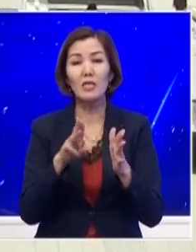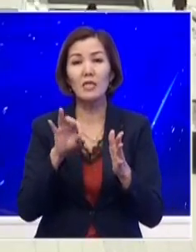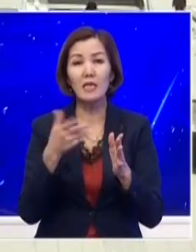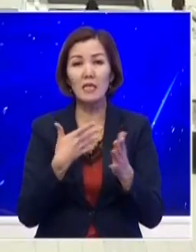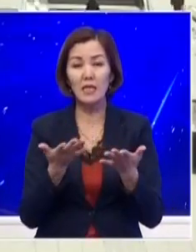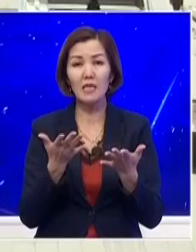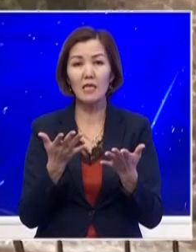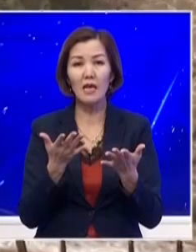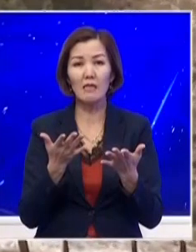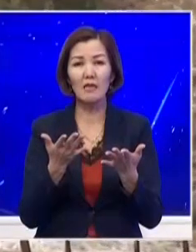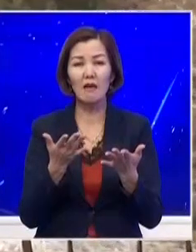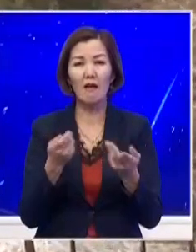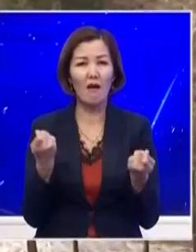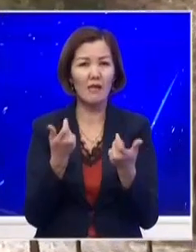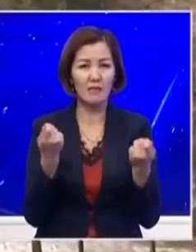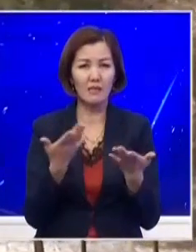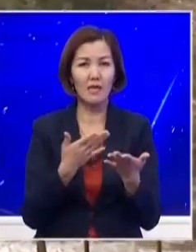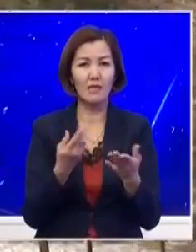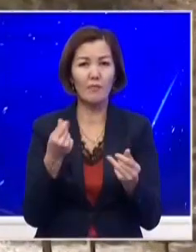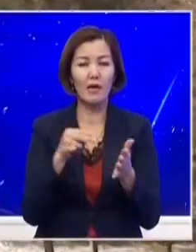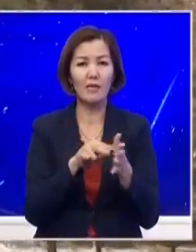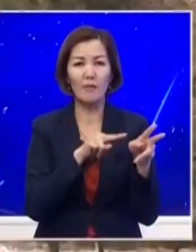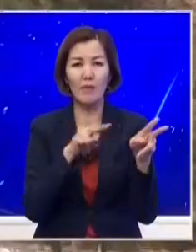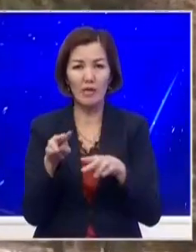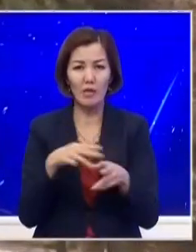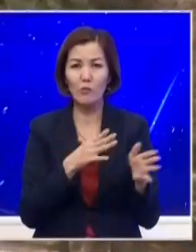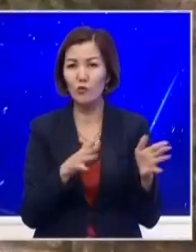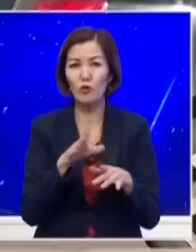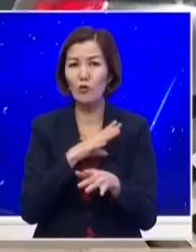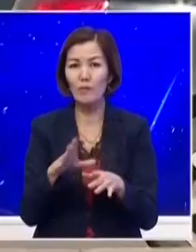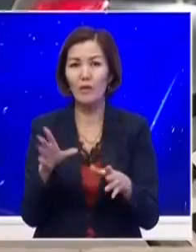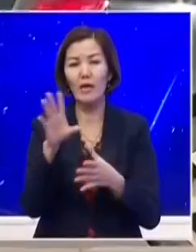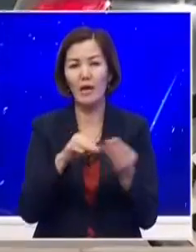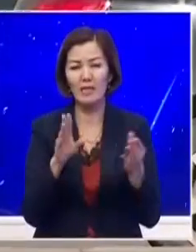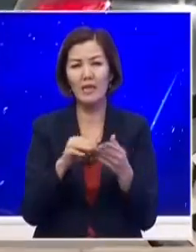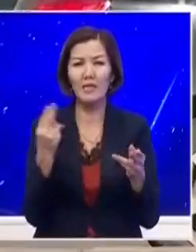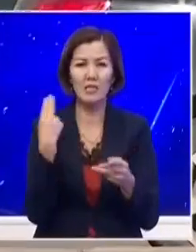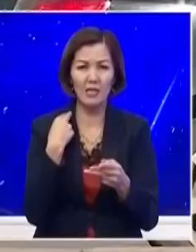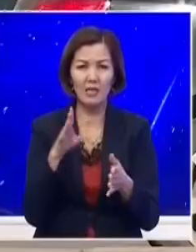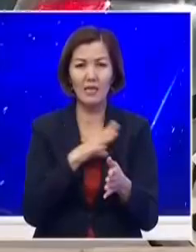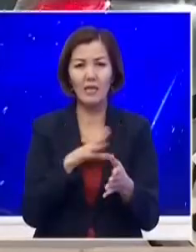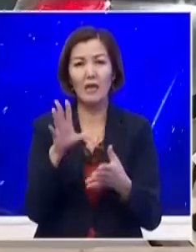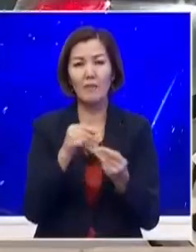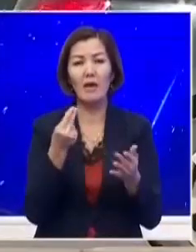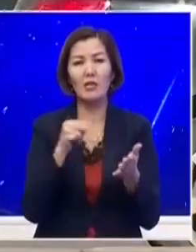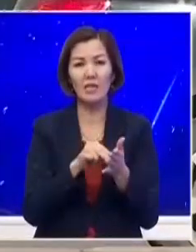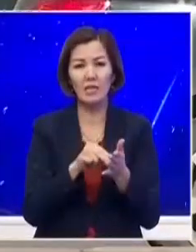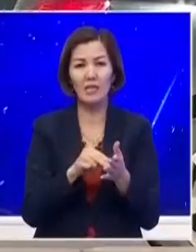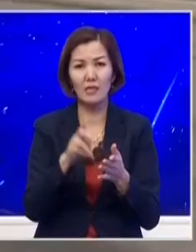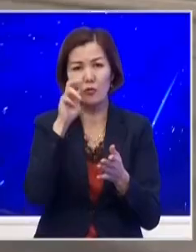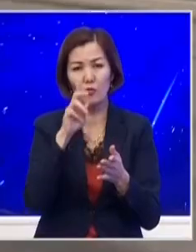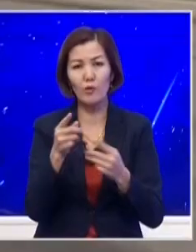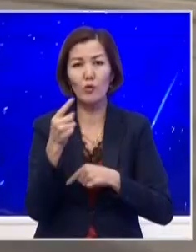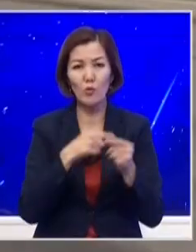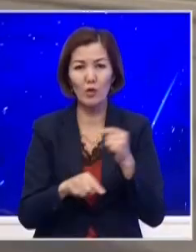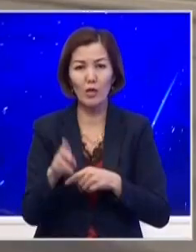қызық. Бізде бағаны бақылау әлсіз екені, жүйеленбегені ақиқат. Айта-айта шаршағанымыз да рас. Баға жайын айттық, енді үкіметке